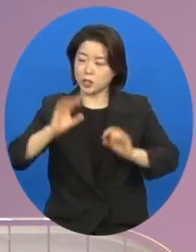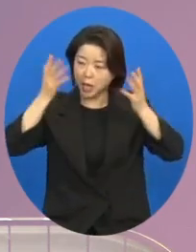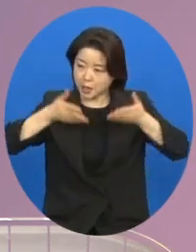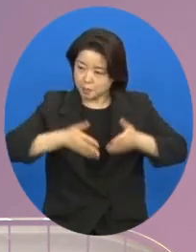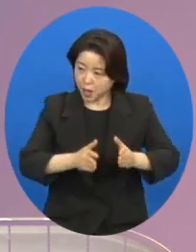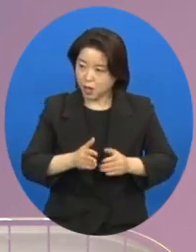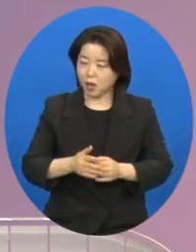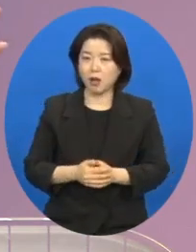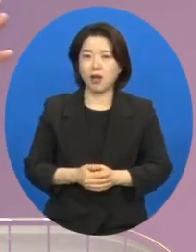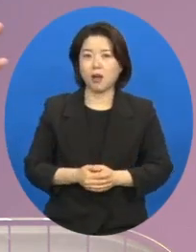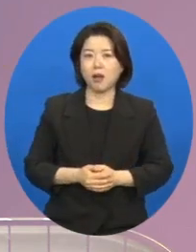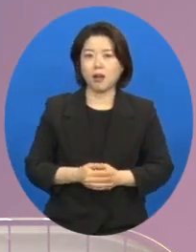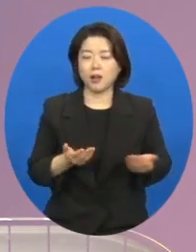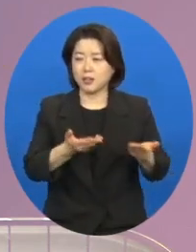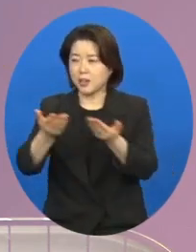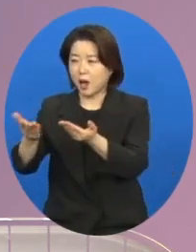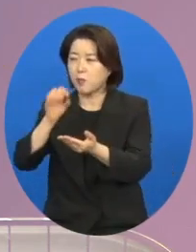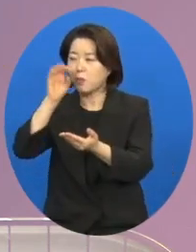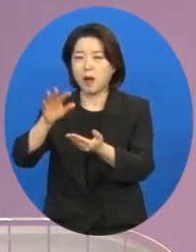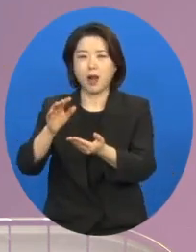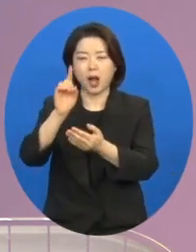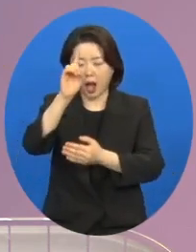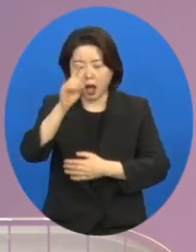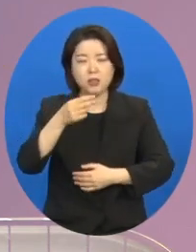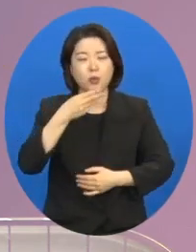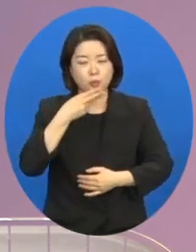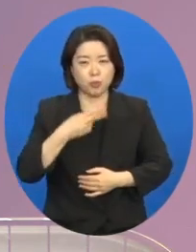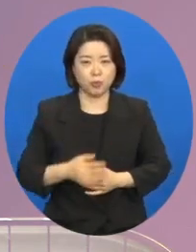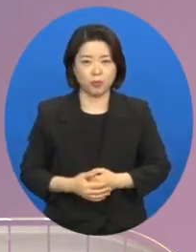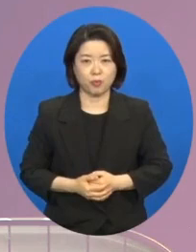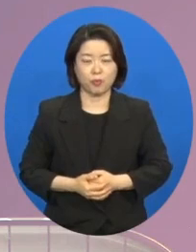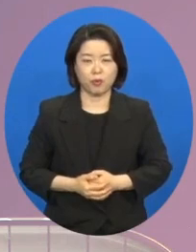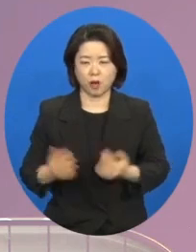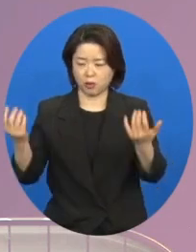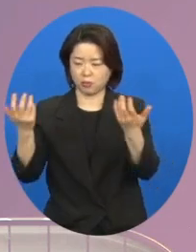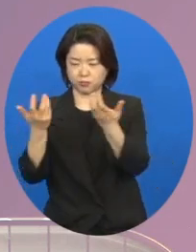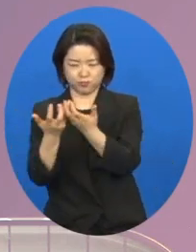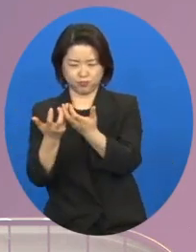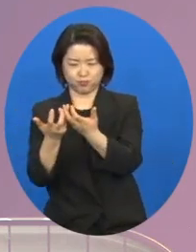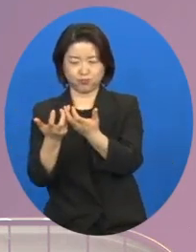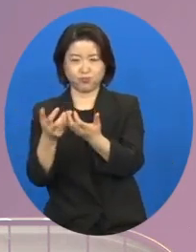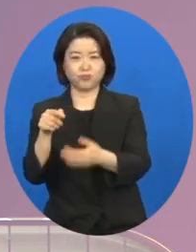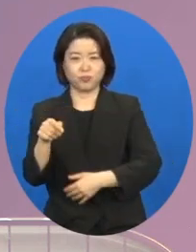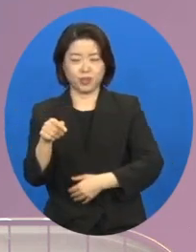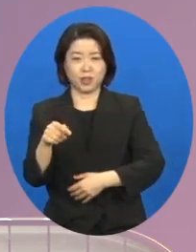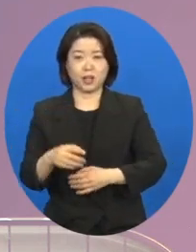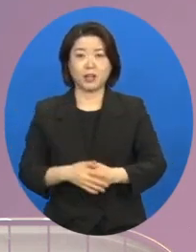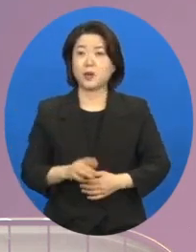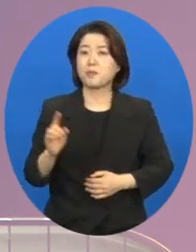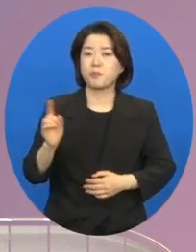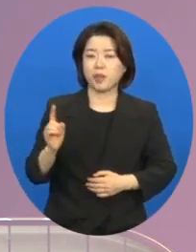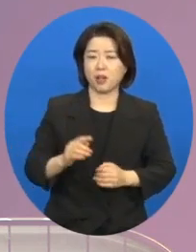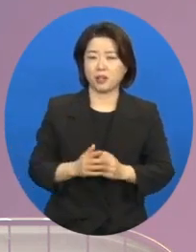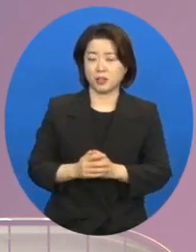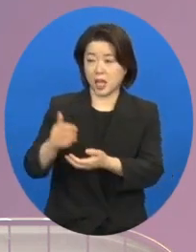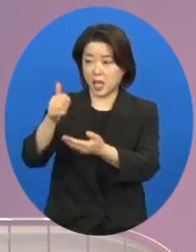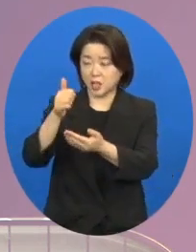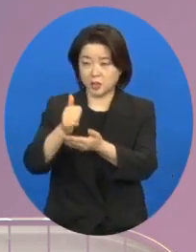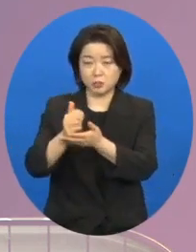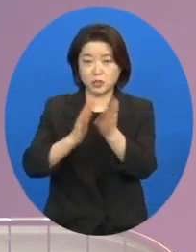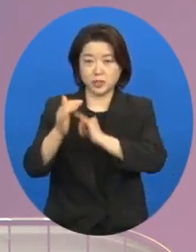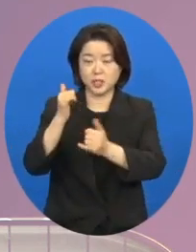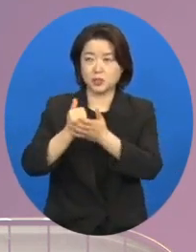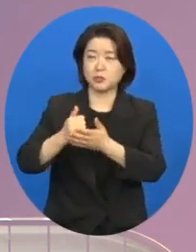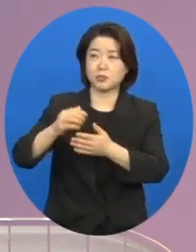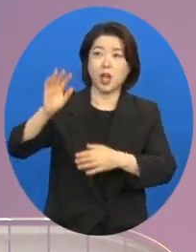출산하세요, 아무도 그들을 맞이한 자들은 없었다는 것이죠. 아니 그 어떻게 그분을 알아볼 수가